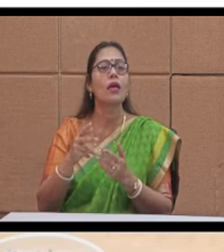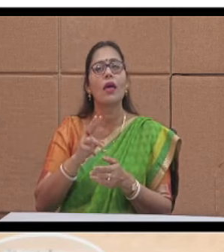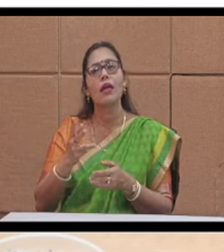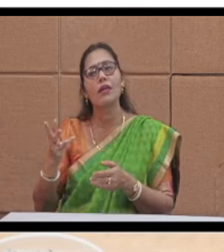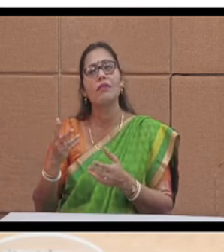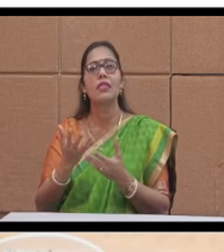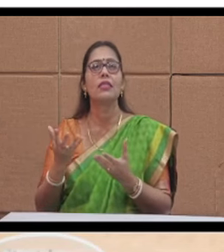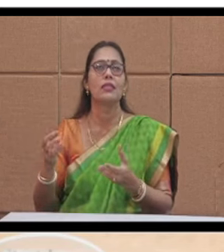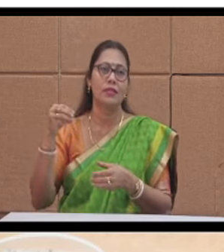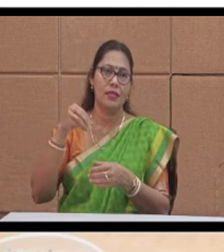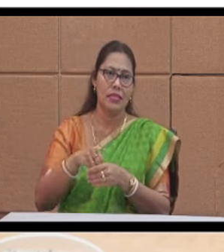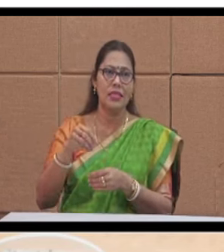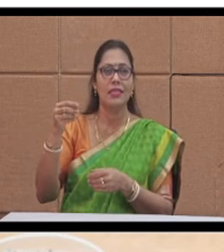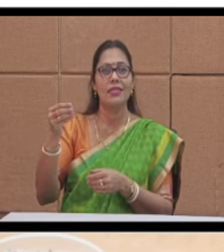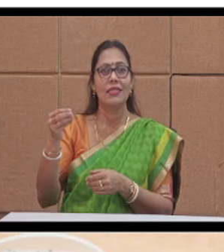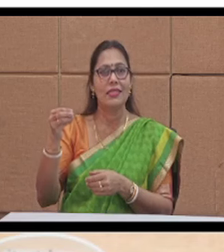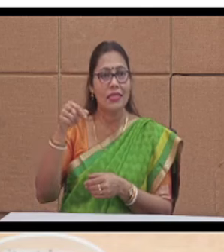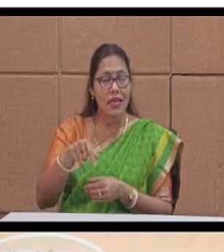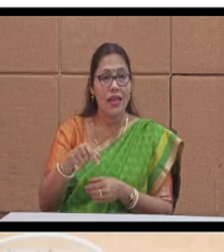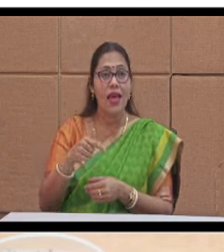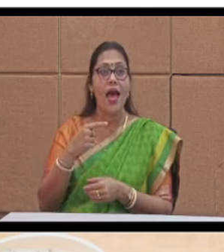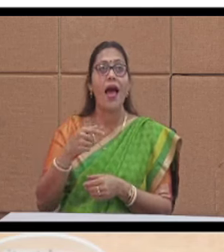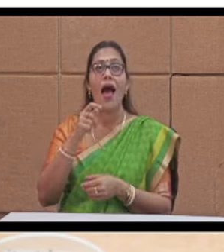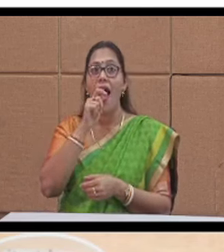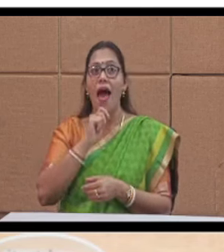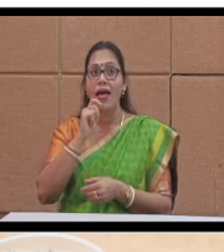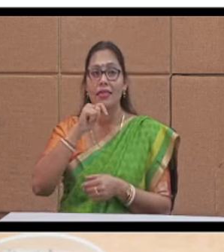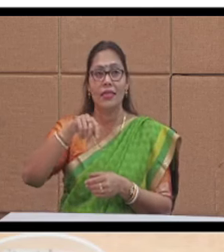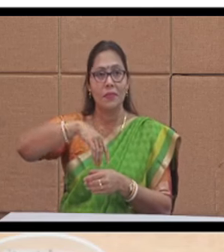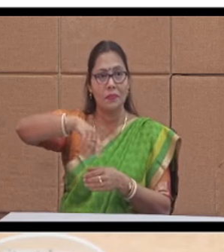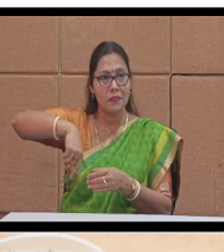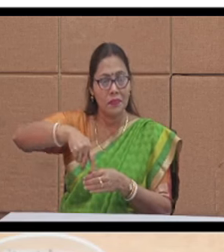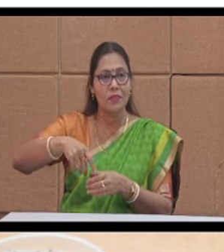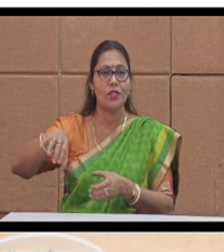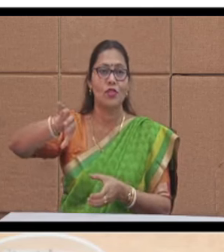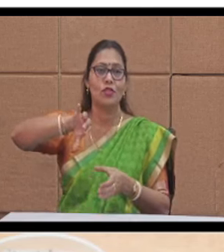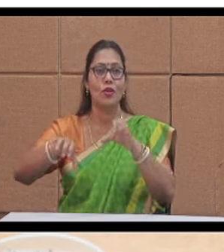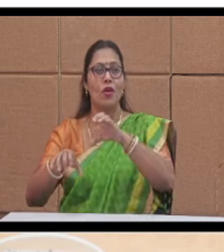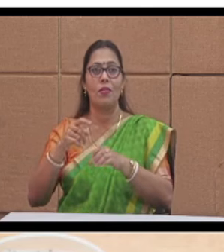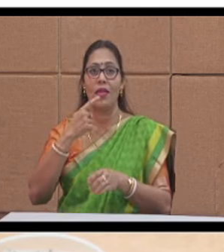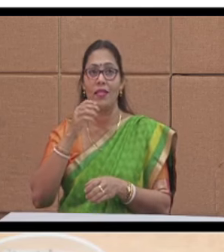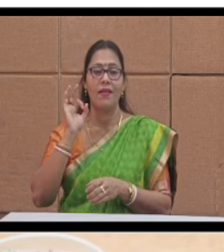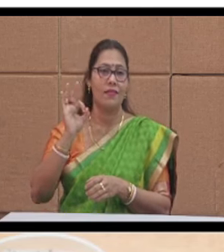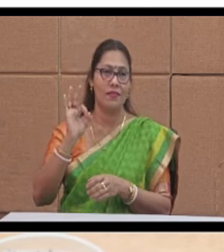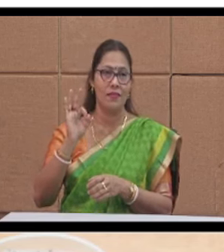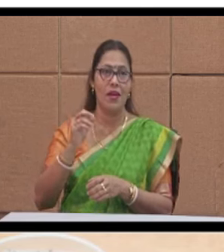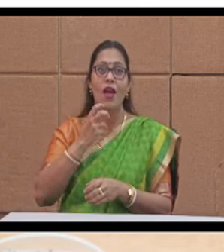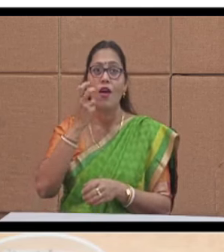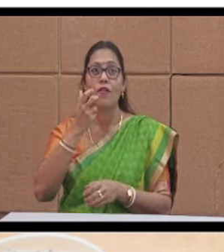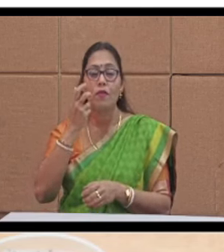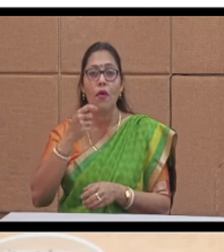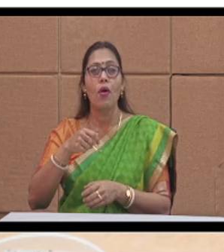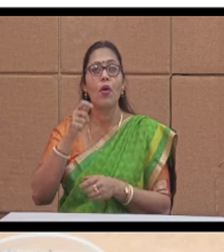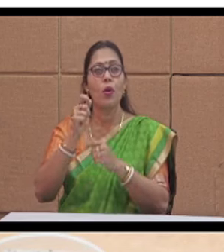নানান জিনিস চিনি আইসক্রিম এবার ফল দিয়ে দুধ দিয়ে তুমি